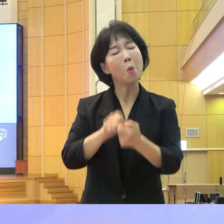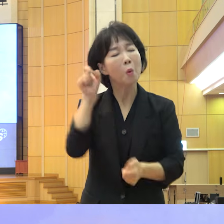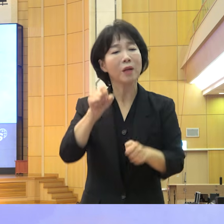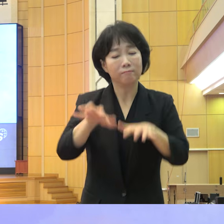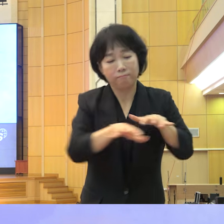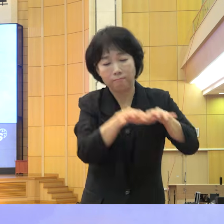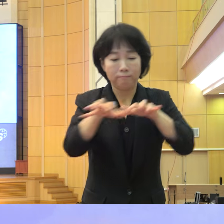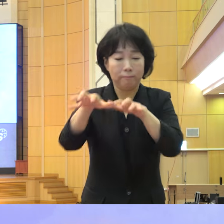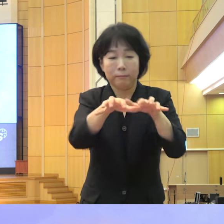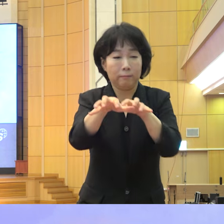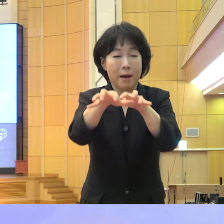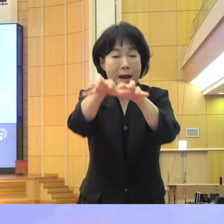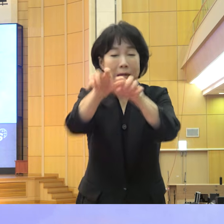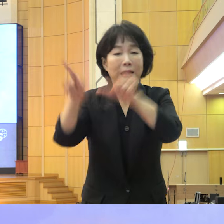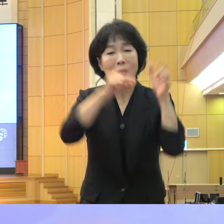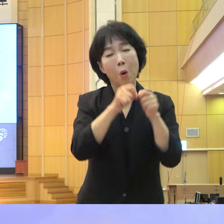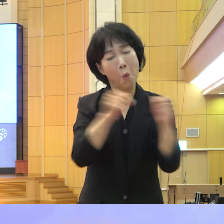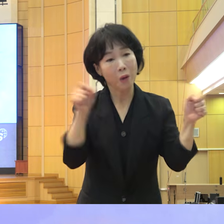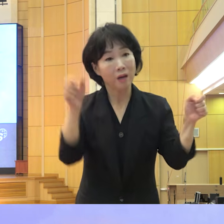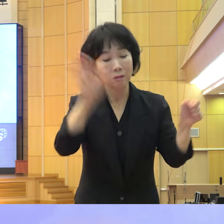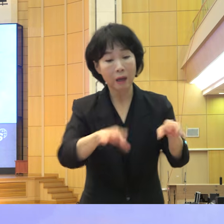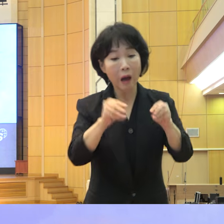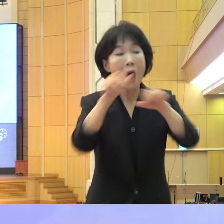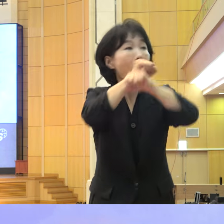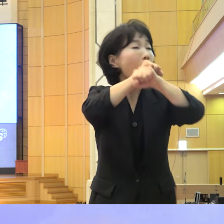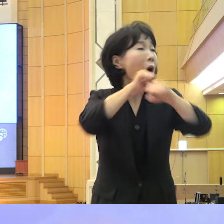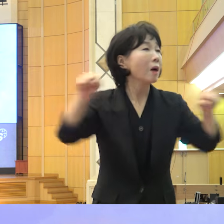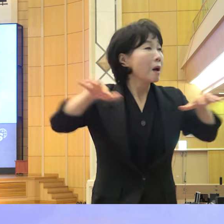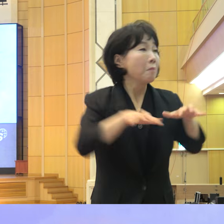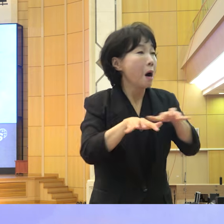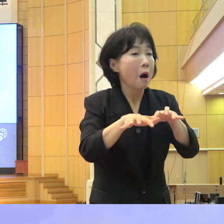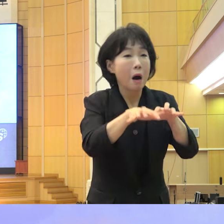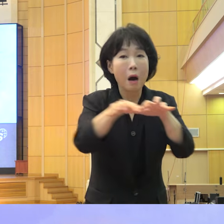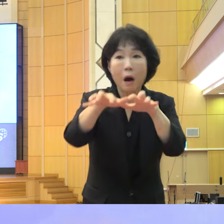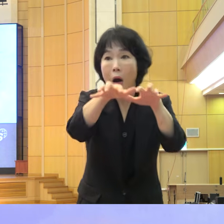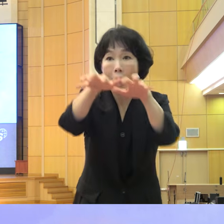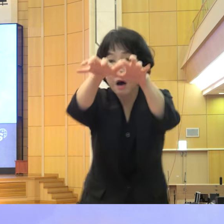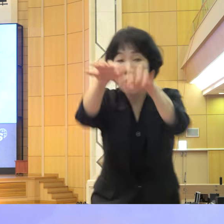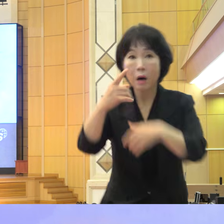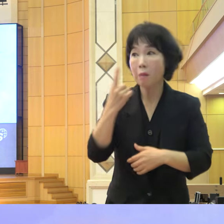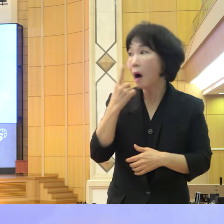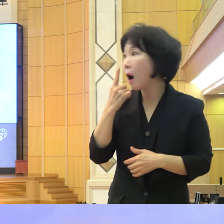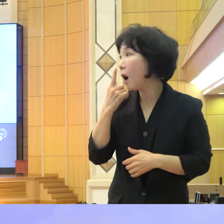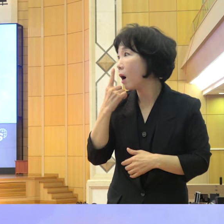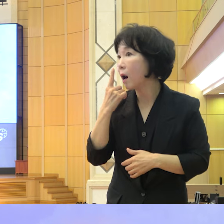생활했는데, 이 광야에 와서 생활할 때에